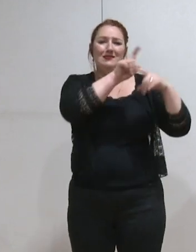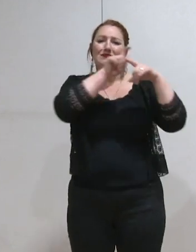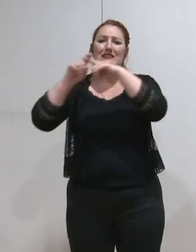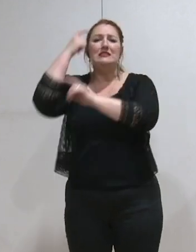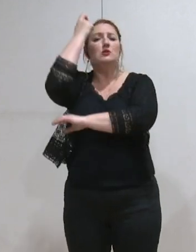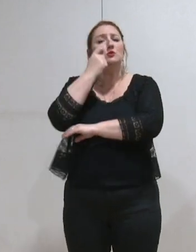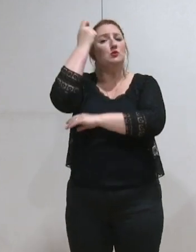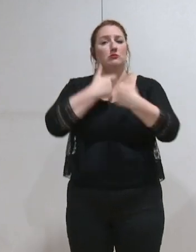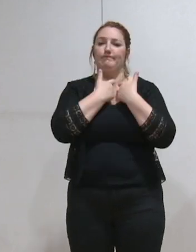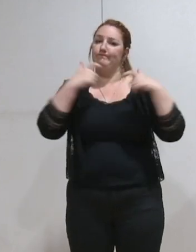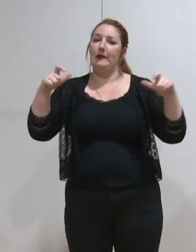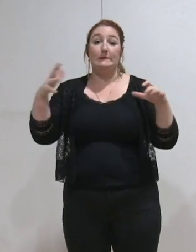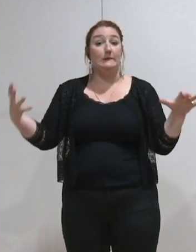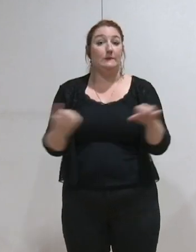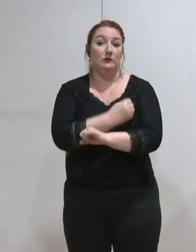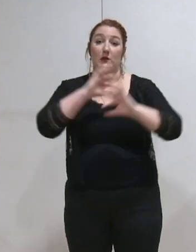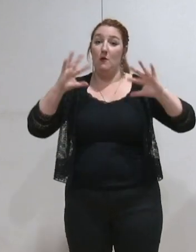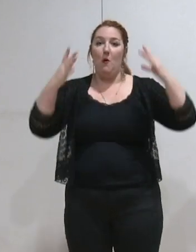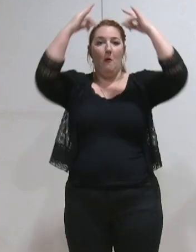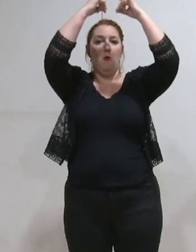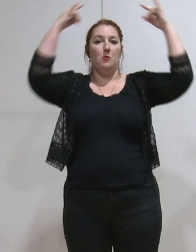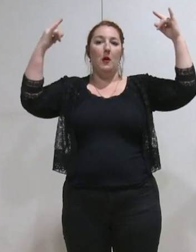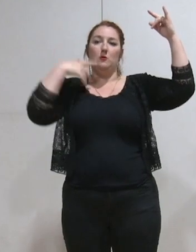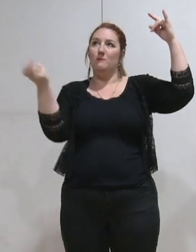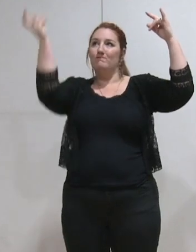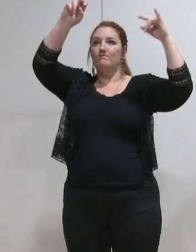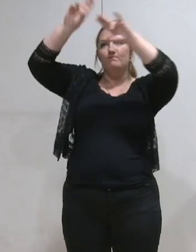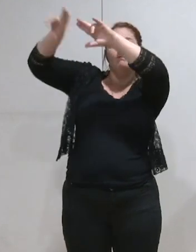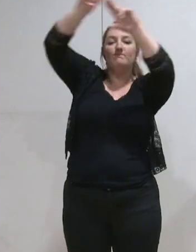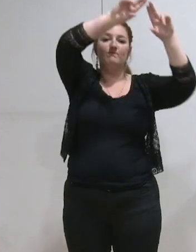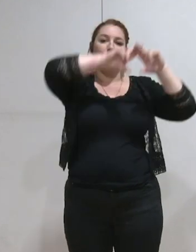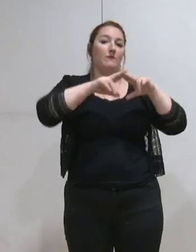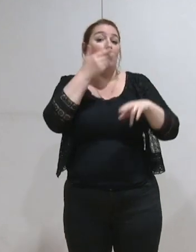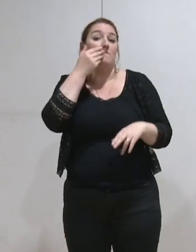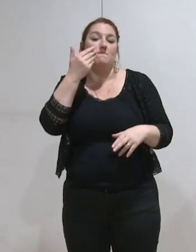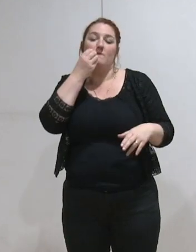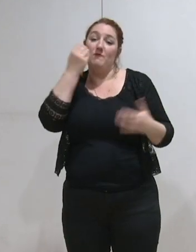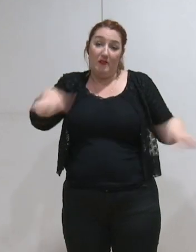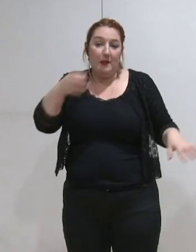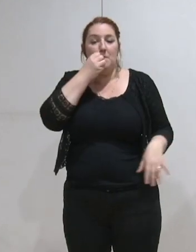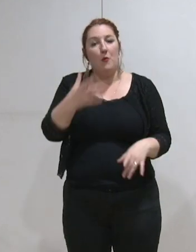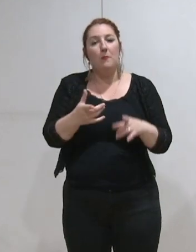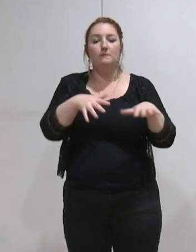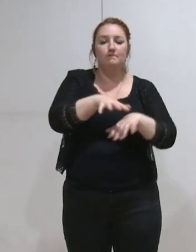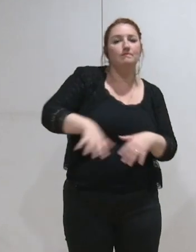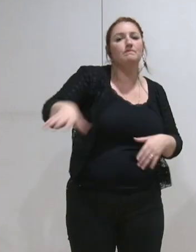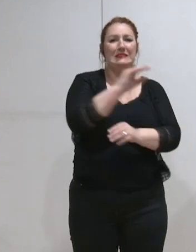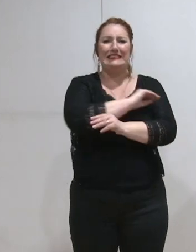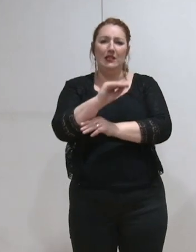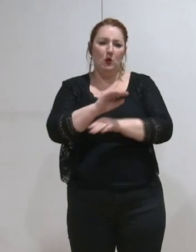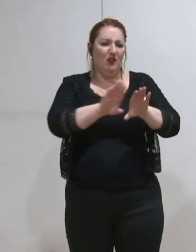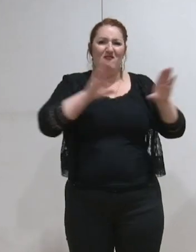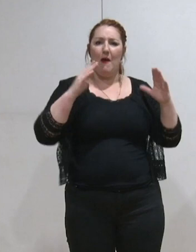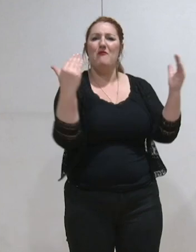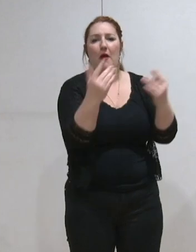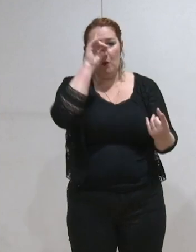sécurité grâce à une intervention sur la toiture les lieux ont été sécurisés pour éviter toute intrusion nous avons